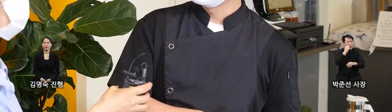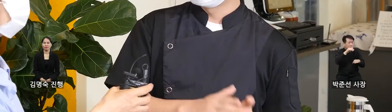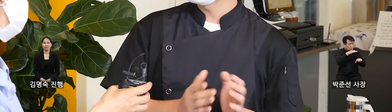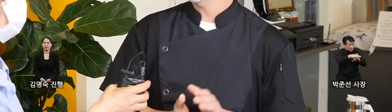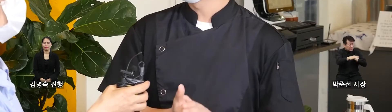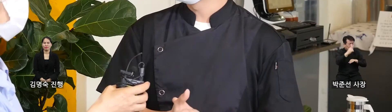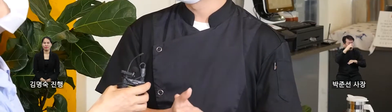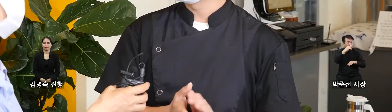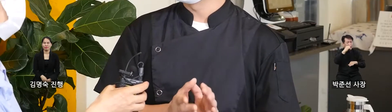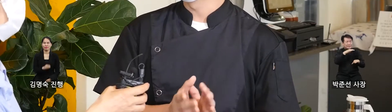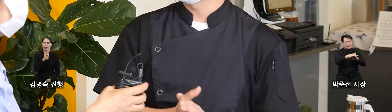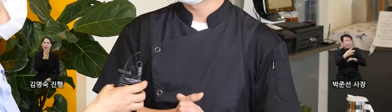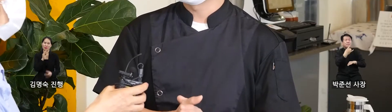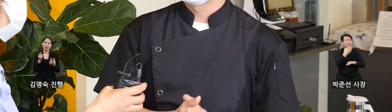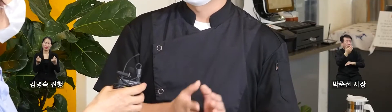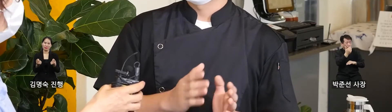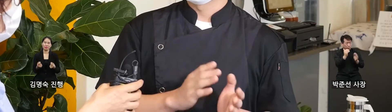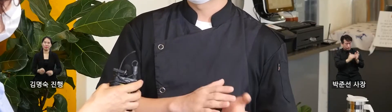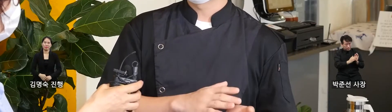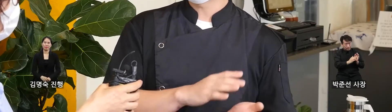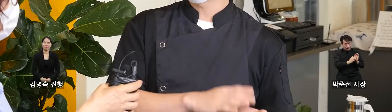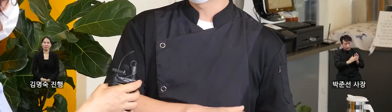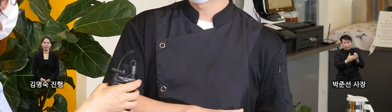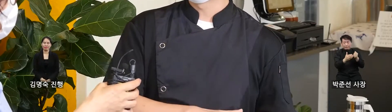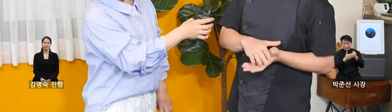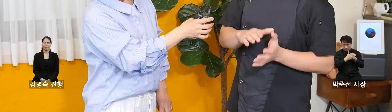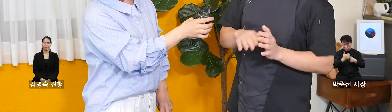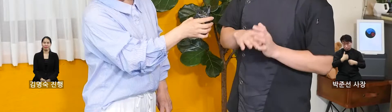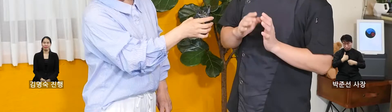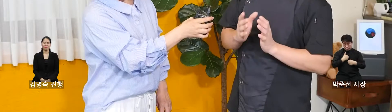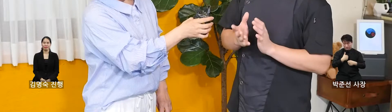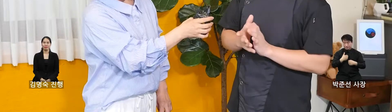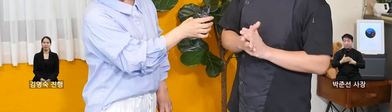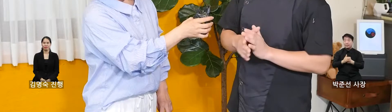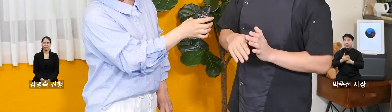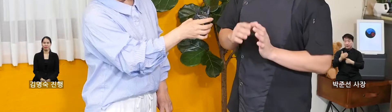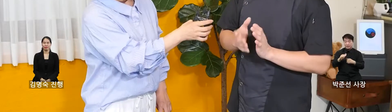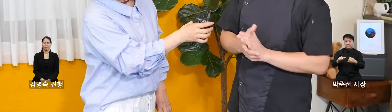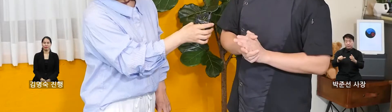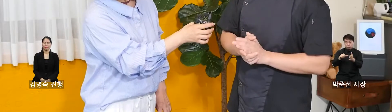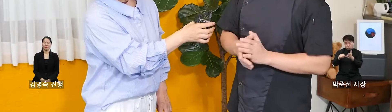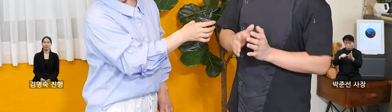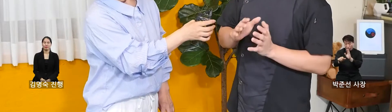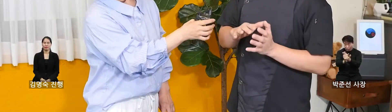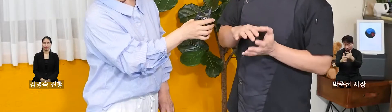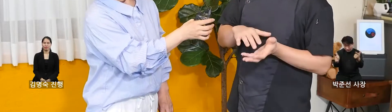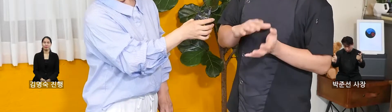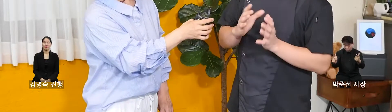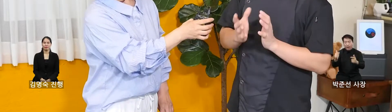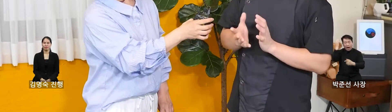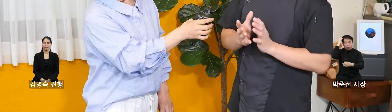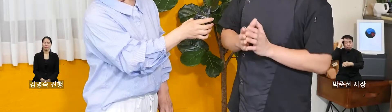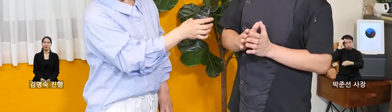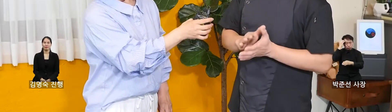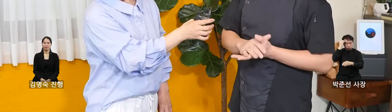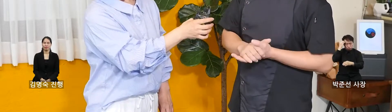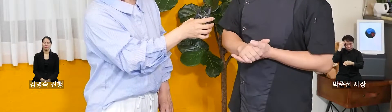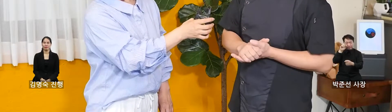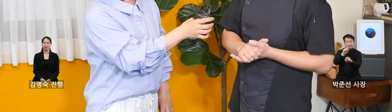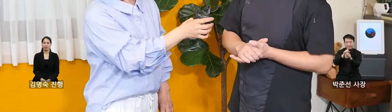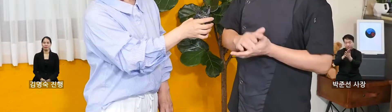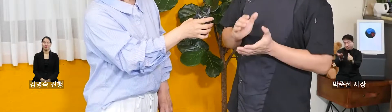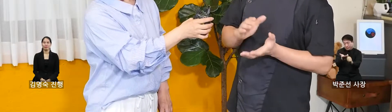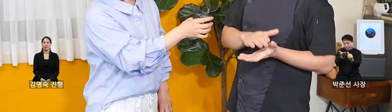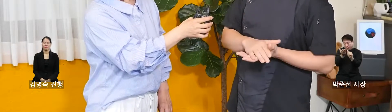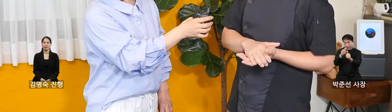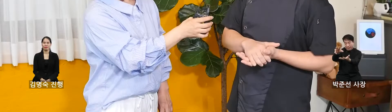아니면 경양식 느낌으로 많이 있어서 저희들은 식재료도 그래서 국산 식재료를 많이 이용해서 좀 한국식 느낌으로 돈가스를 만들어